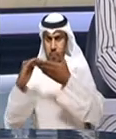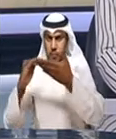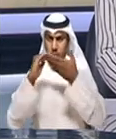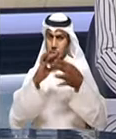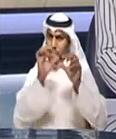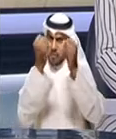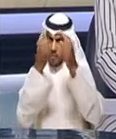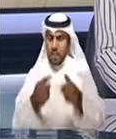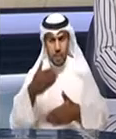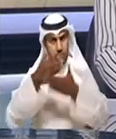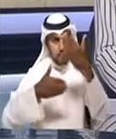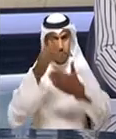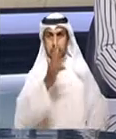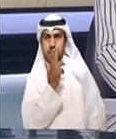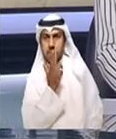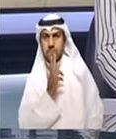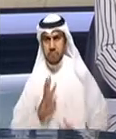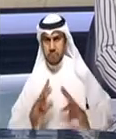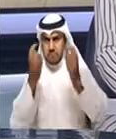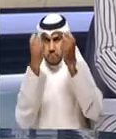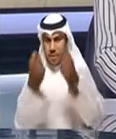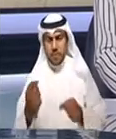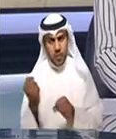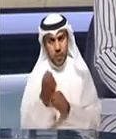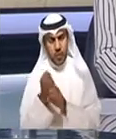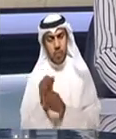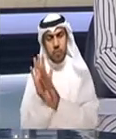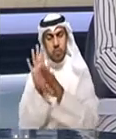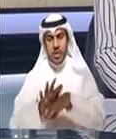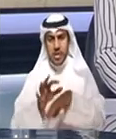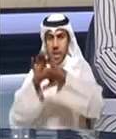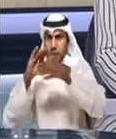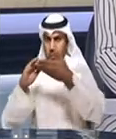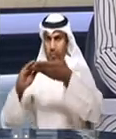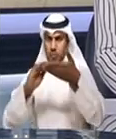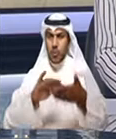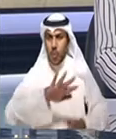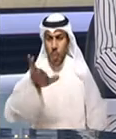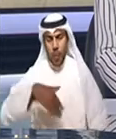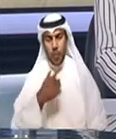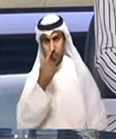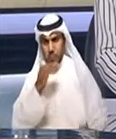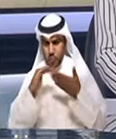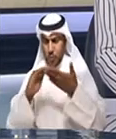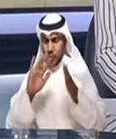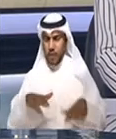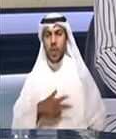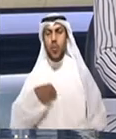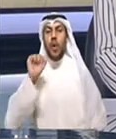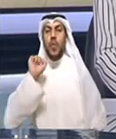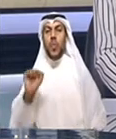لتشمل المباني والبنية التحتية. نعم، وتعمل الدولة على تقديم أفضل أساليب الرعاية لخدمة النزلاء